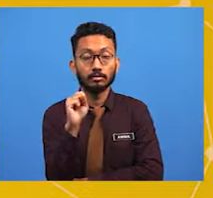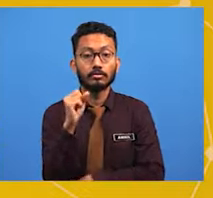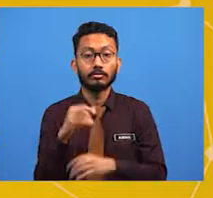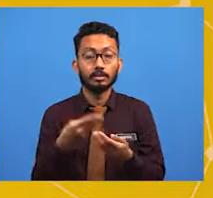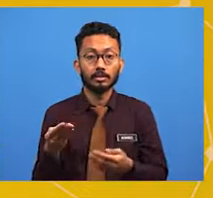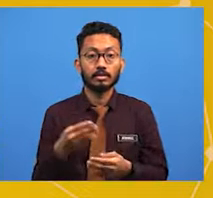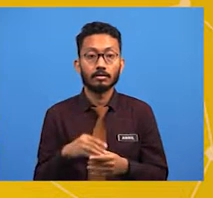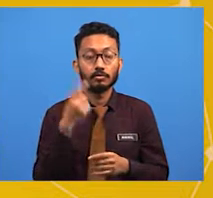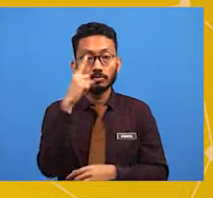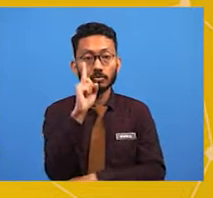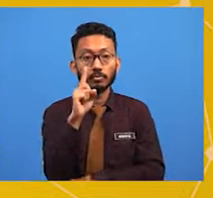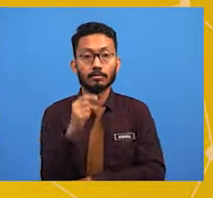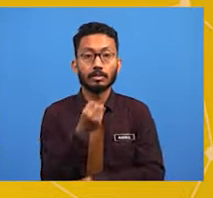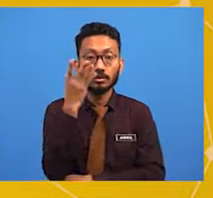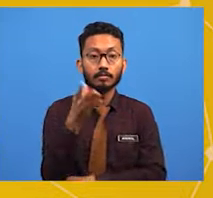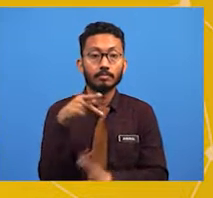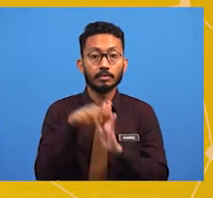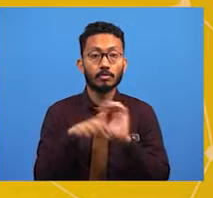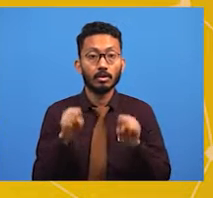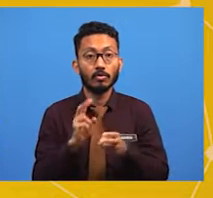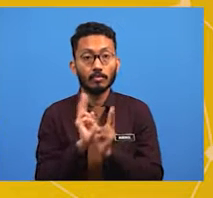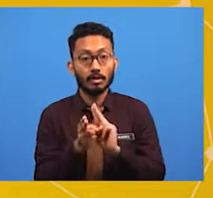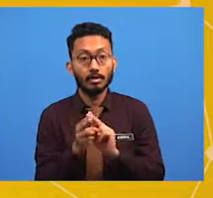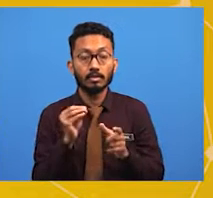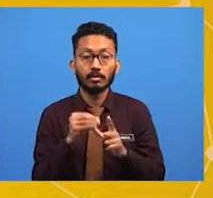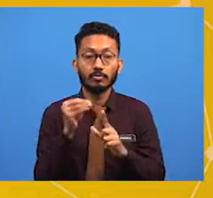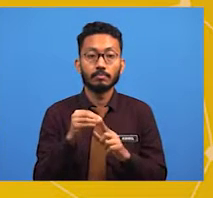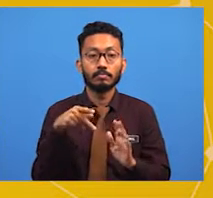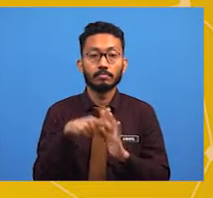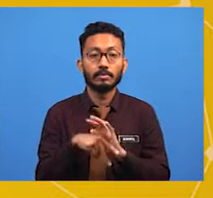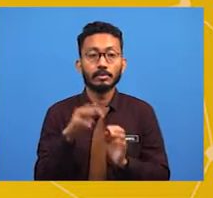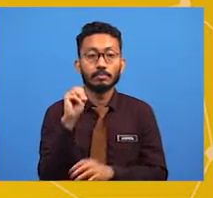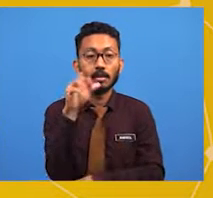untuk pengisytiharan pemboleh ubah atau pemalar.